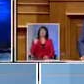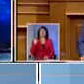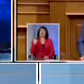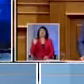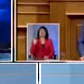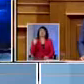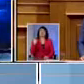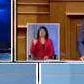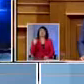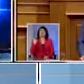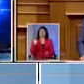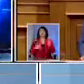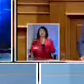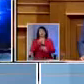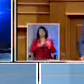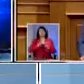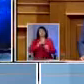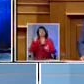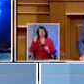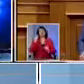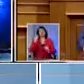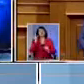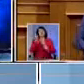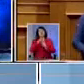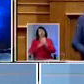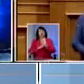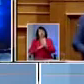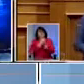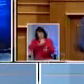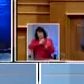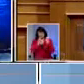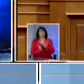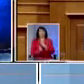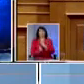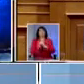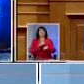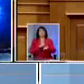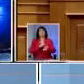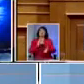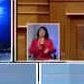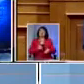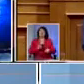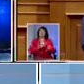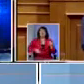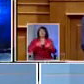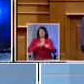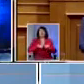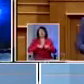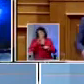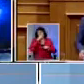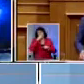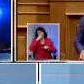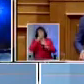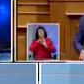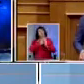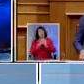Δημάρ και ένα κομμάτι ποτάμι. Με την προοπτική δημιουργίας... αυτοί θέλουν να βγουν βουλευτές. Ναι. Με τη